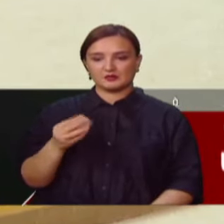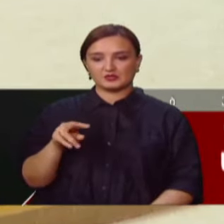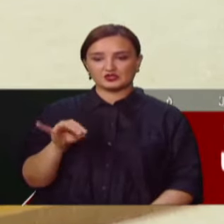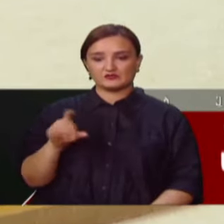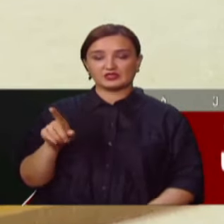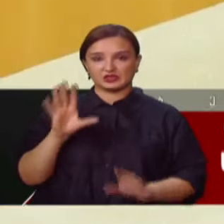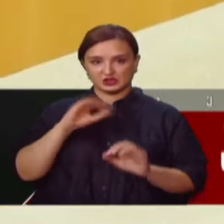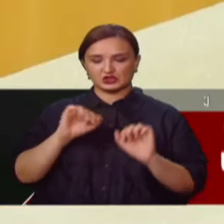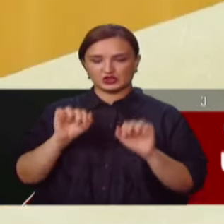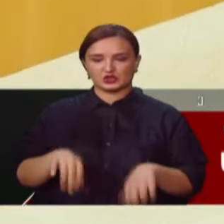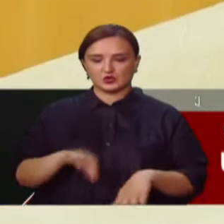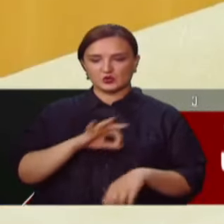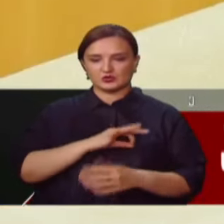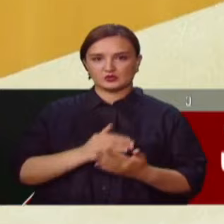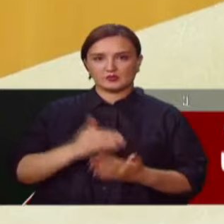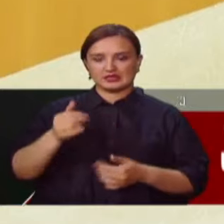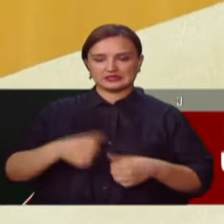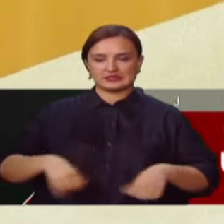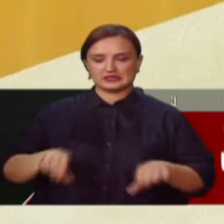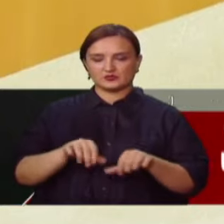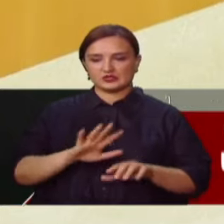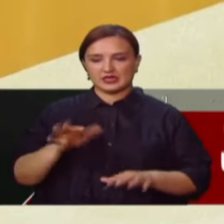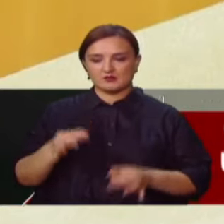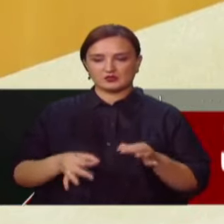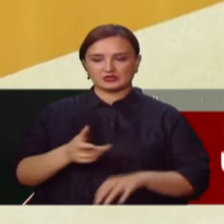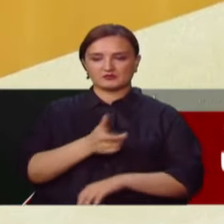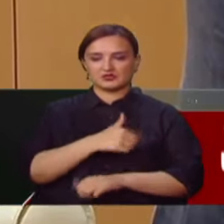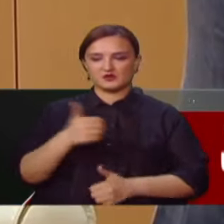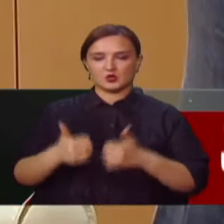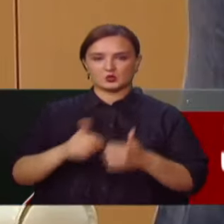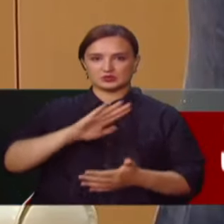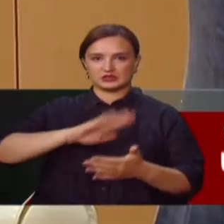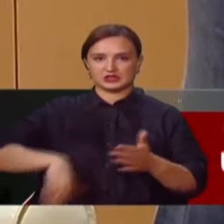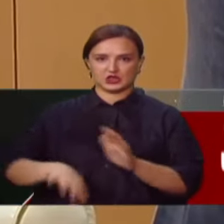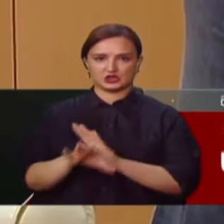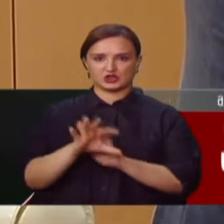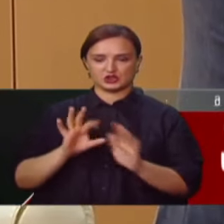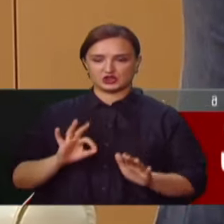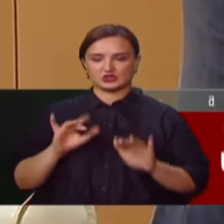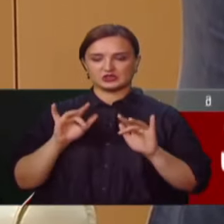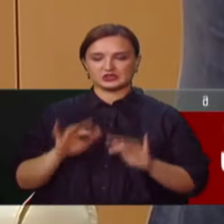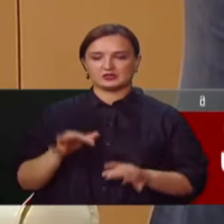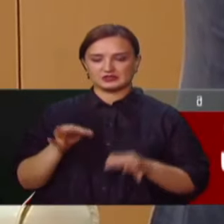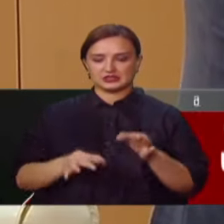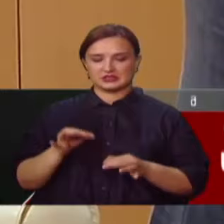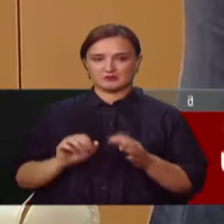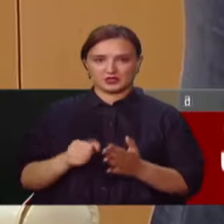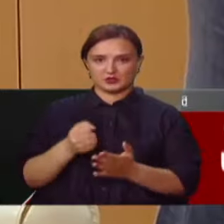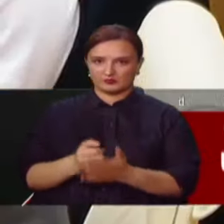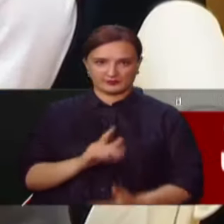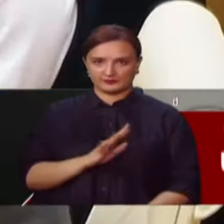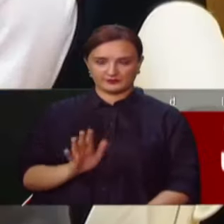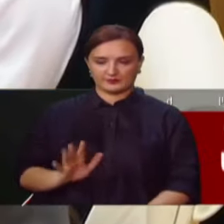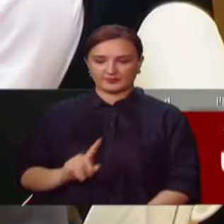შეეძლო იუსტიციის უმაღლეს საბჭოში არამოსამართლე წევრი კონკურსის გარეშე შეერჩია და საქმე სასამართლომდე არ